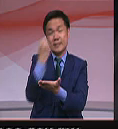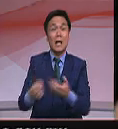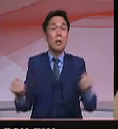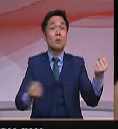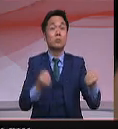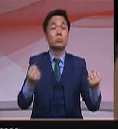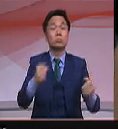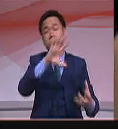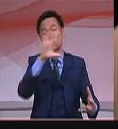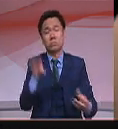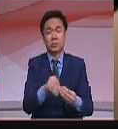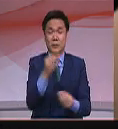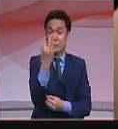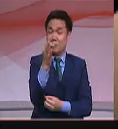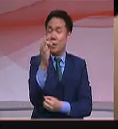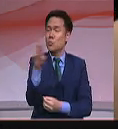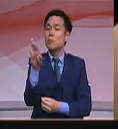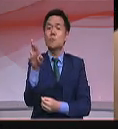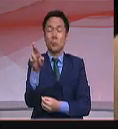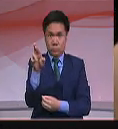hampir RM19,000.